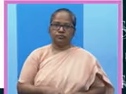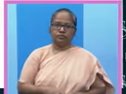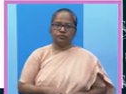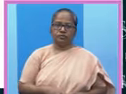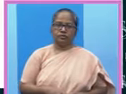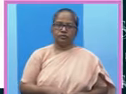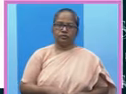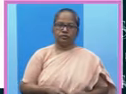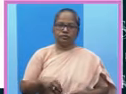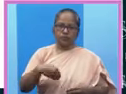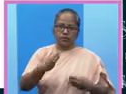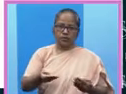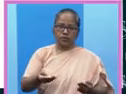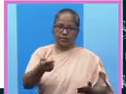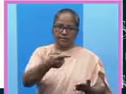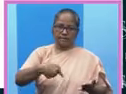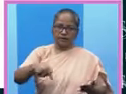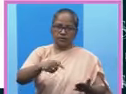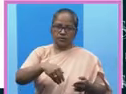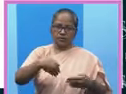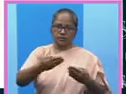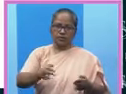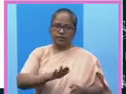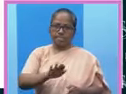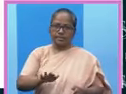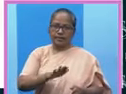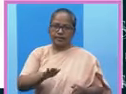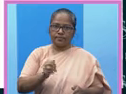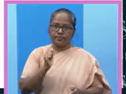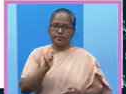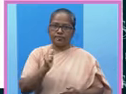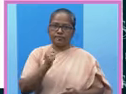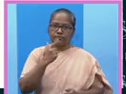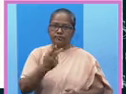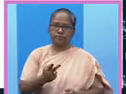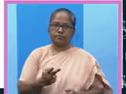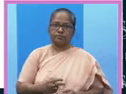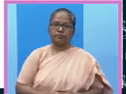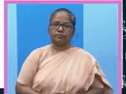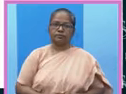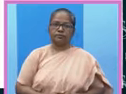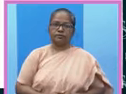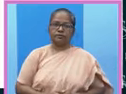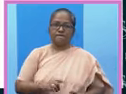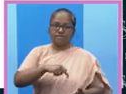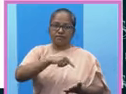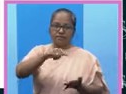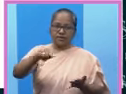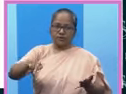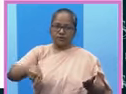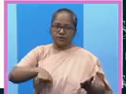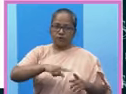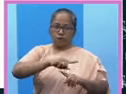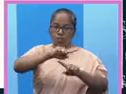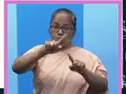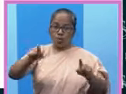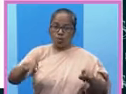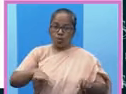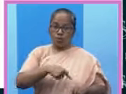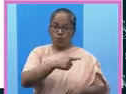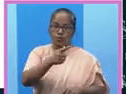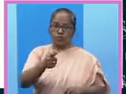போகிறோம் அப்படின்னா, கொடுக்கப்பட்ட வட்ட கோண பகுதியின் பரப்பளவு எப்படி வந்துச்சுன்னு சொல்லி நம்ம சொல்ல போகிறோம். அதாவது வட்டத்தினுடைய முழு